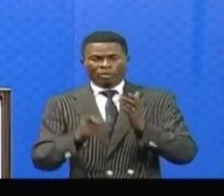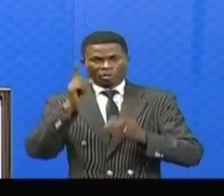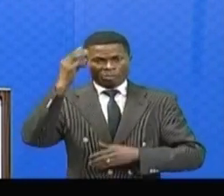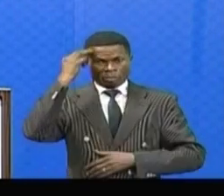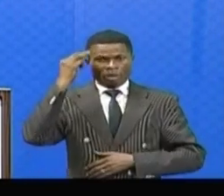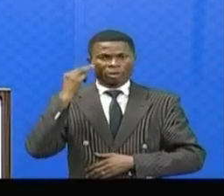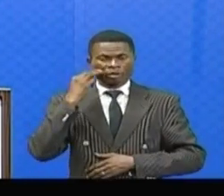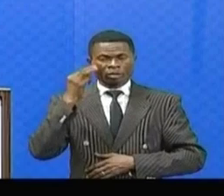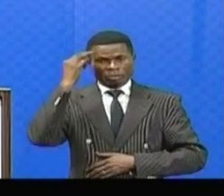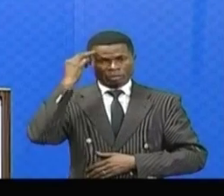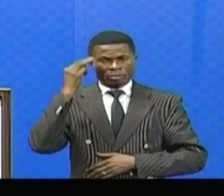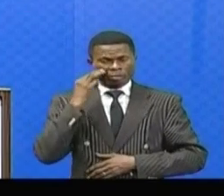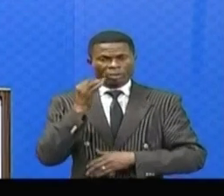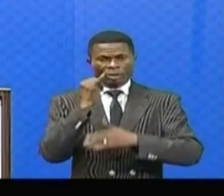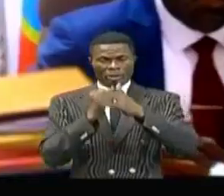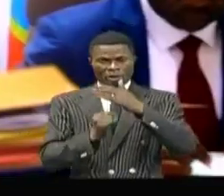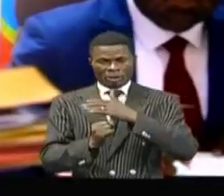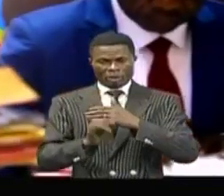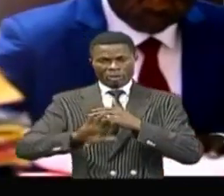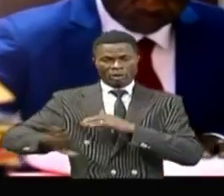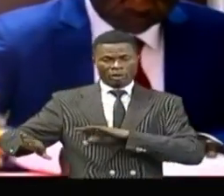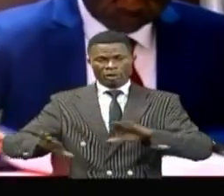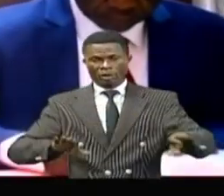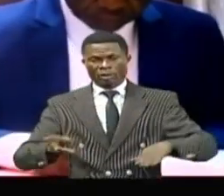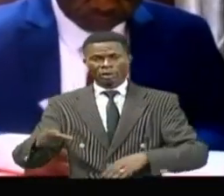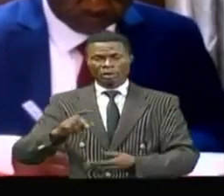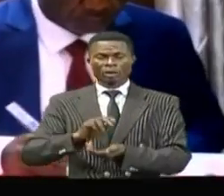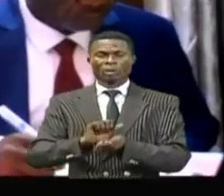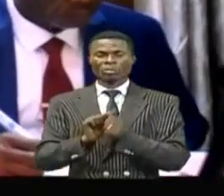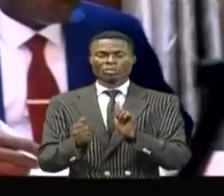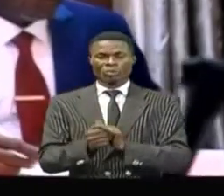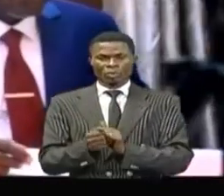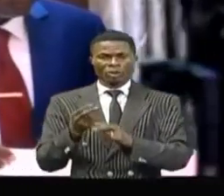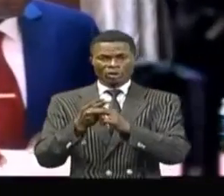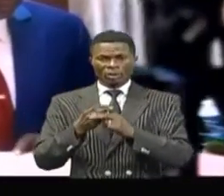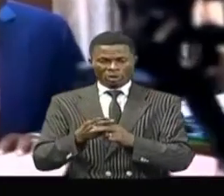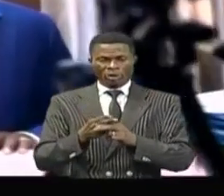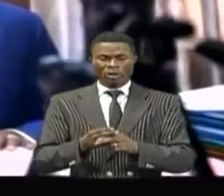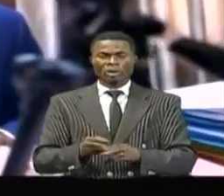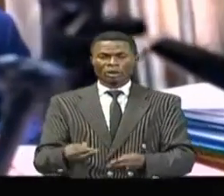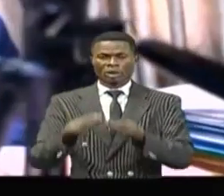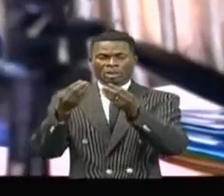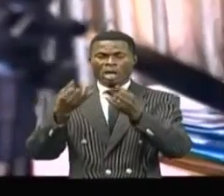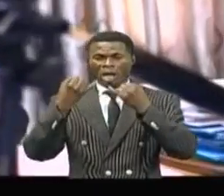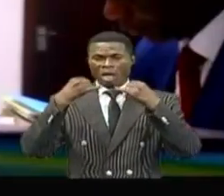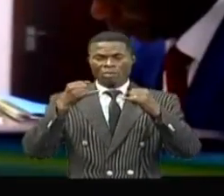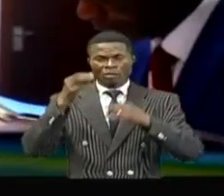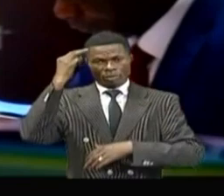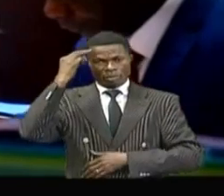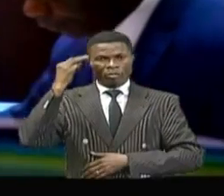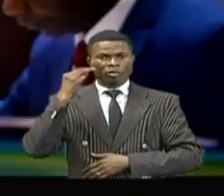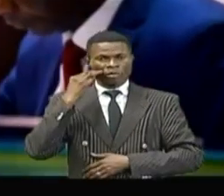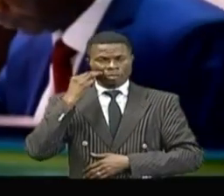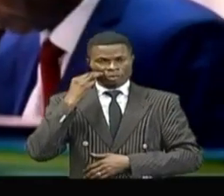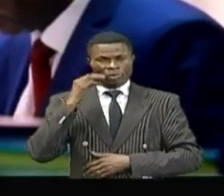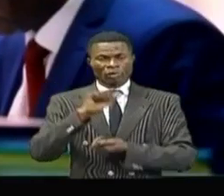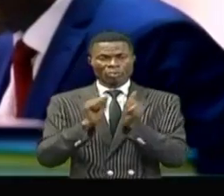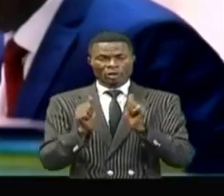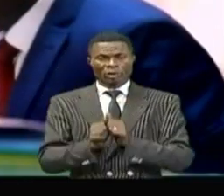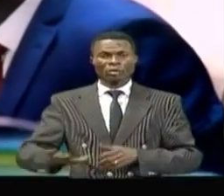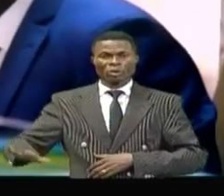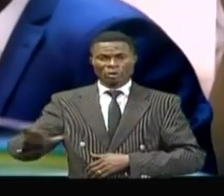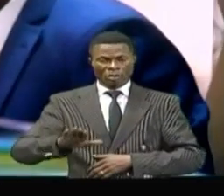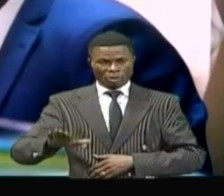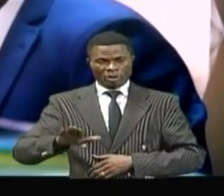ministre, ministre de l'Intérieur, décentralisation et sécurité, a informé le Conseil de l'état du territoire qui